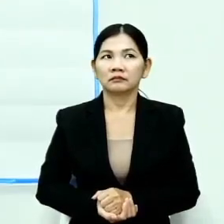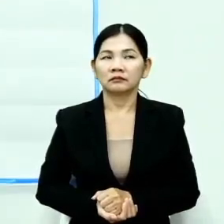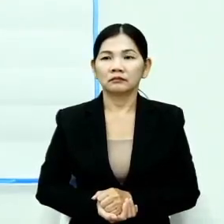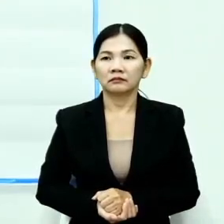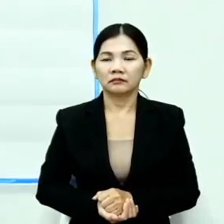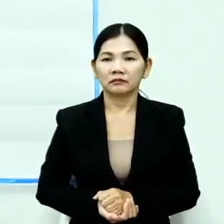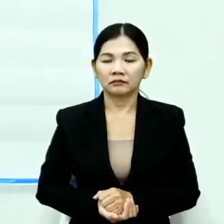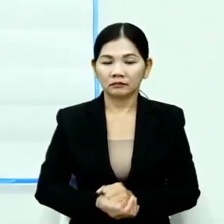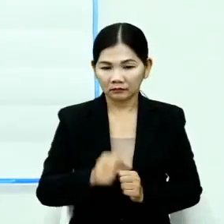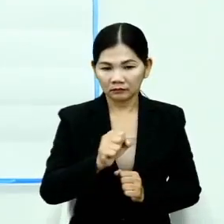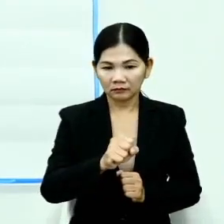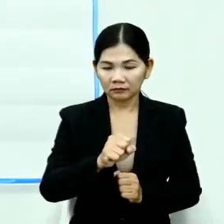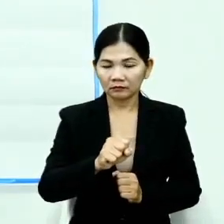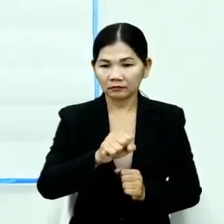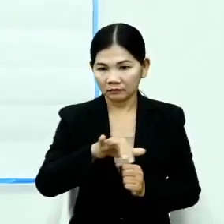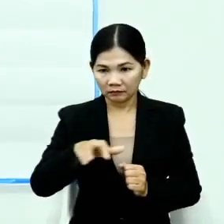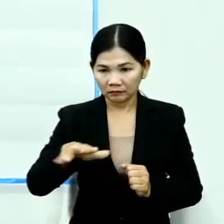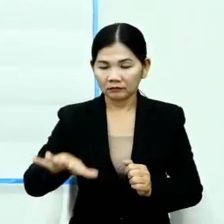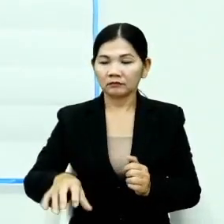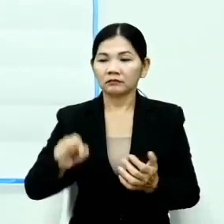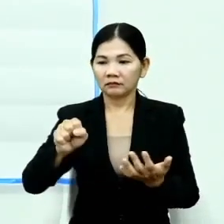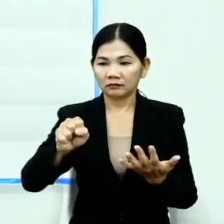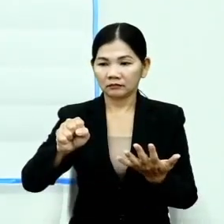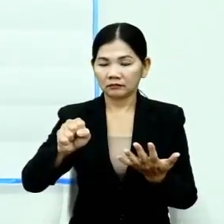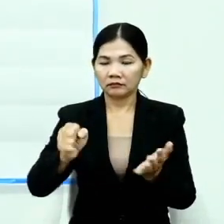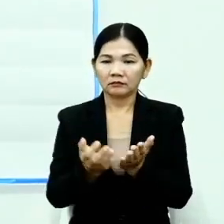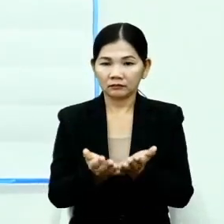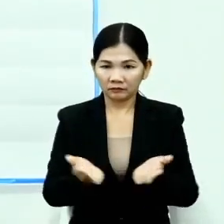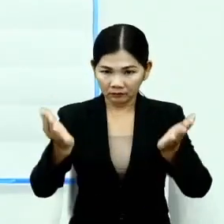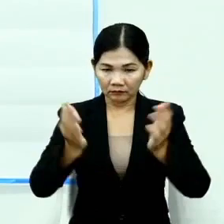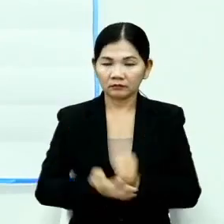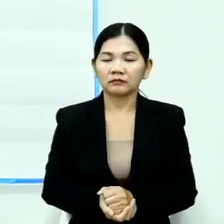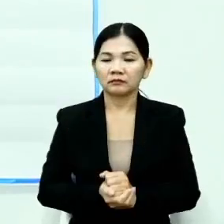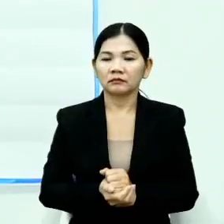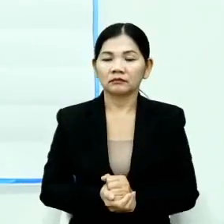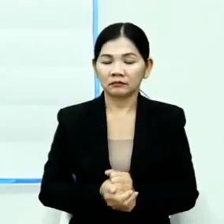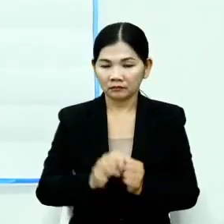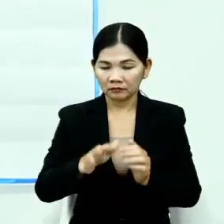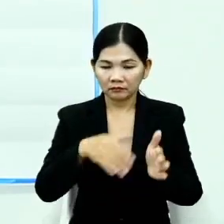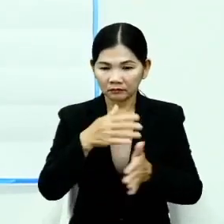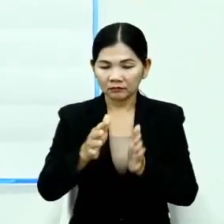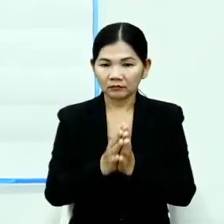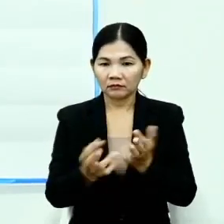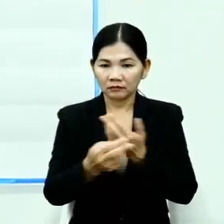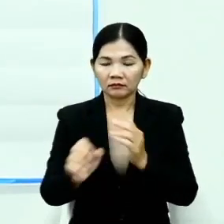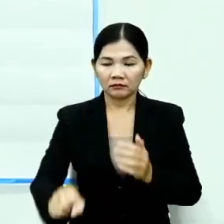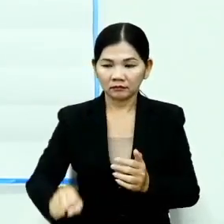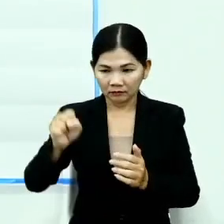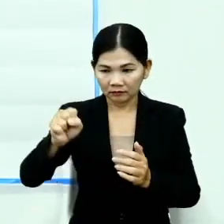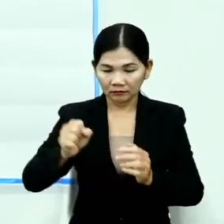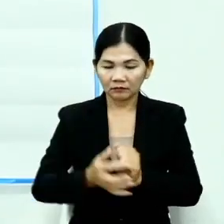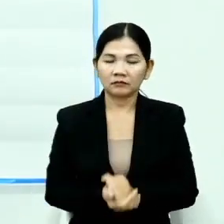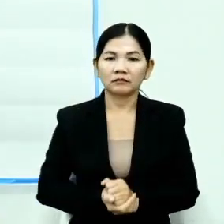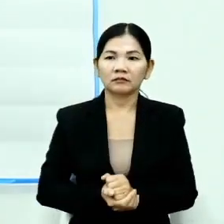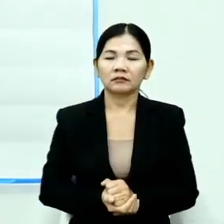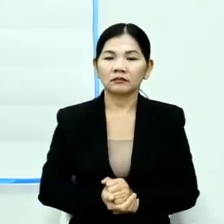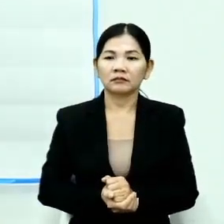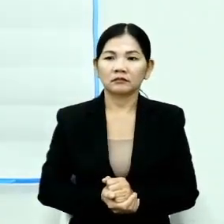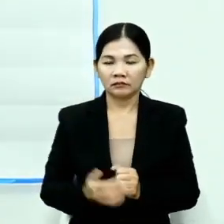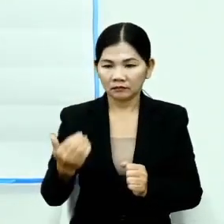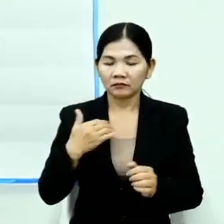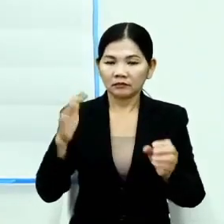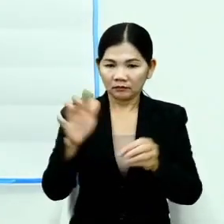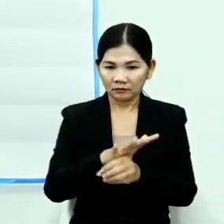បំពេញតួអក្សរតនេះដើម្បីឲ្យបានទៅជាពាក្យតើអរគុណកូនកូនឥឡូវកូនកូនត្រៀមក្តារឈ្នួនហើយយើងនឹ